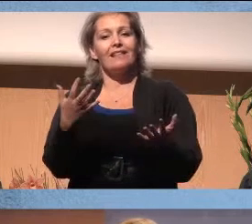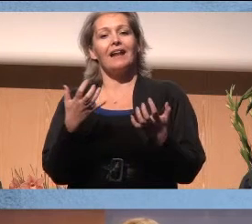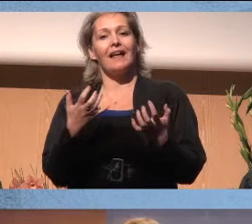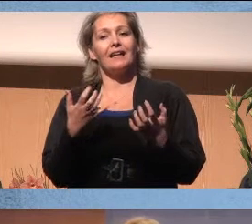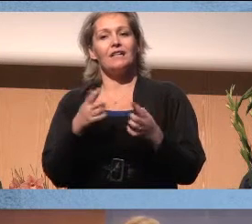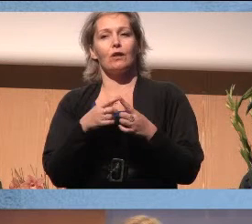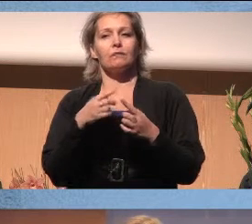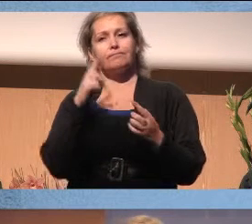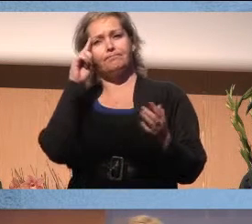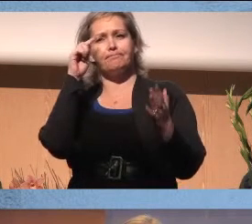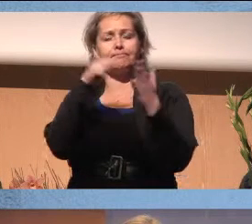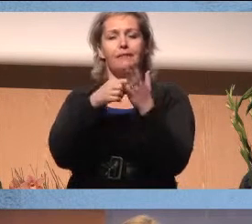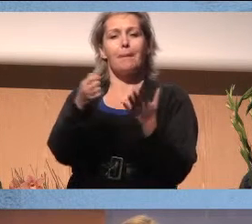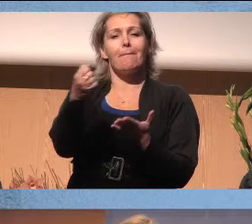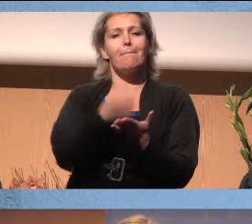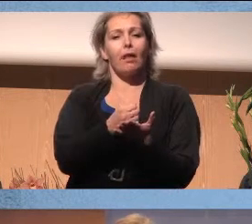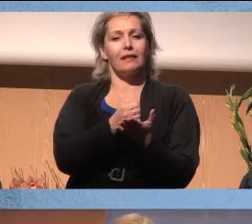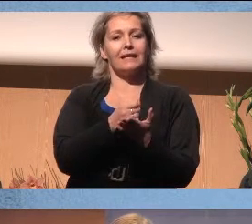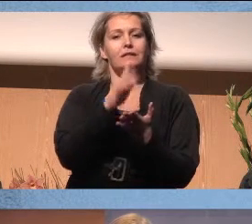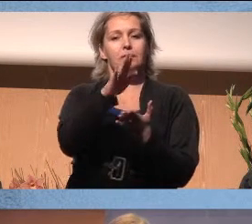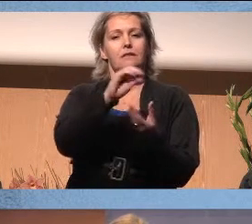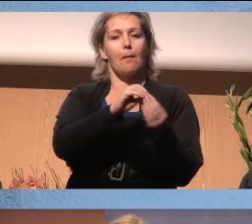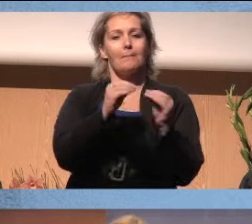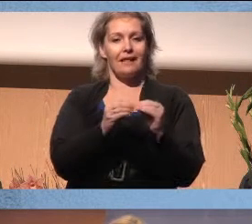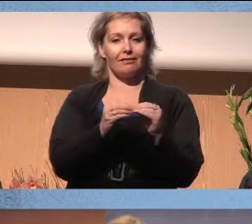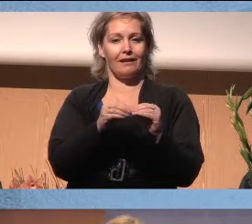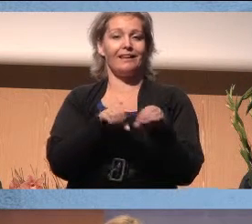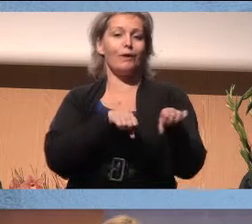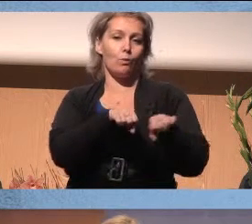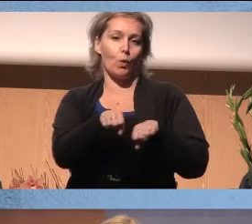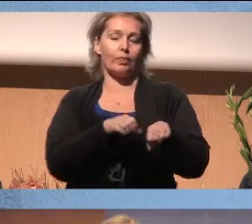en hensiktsmessig bemanningssammensetning i kommunene.